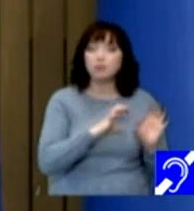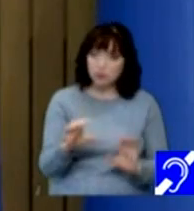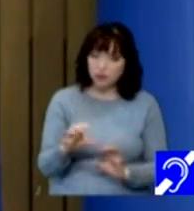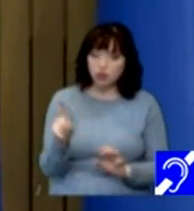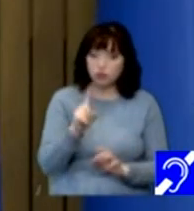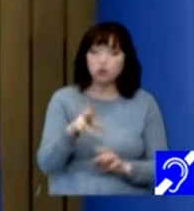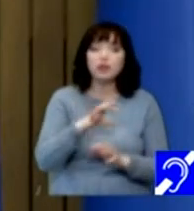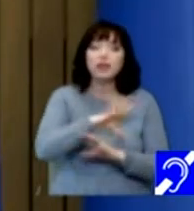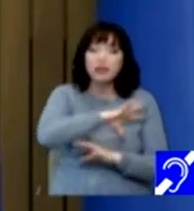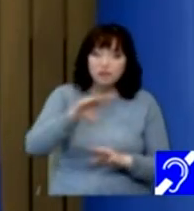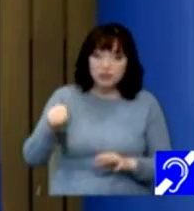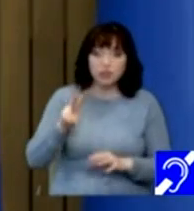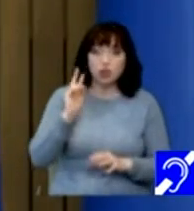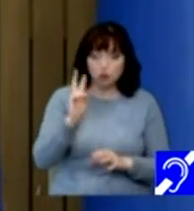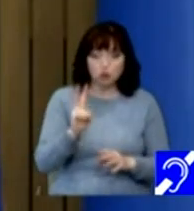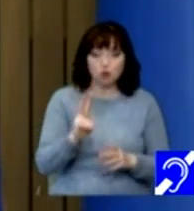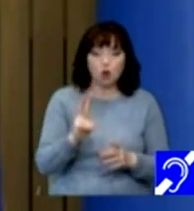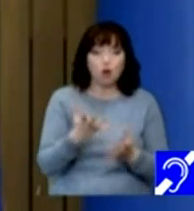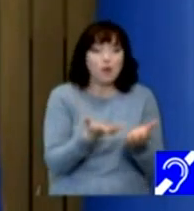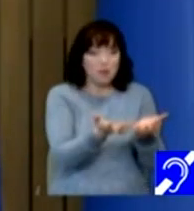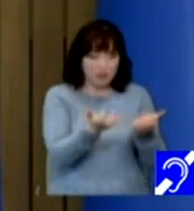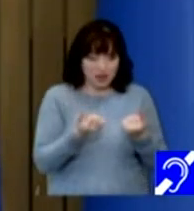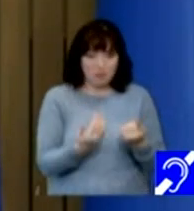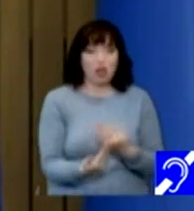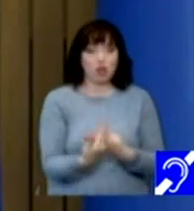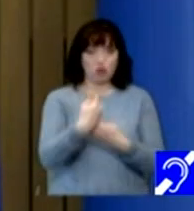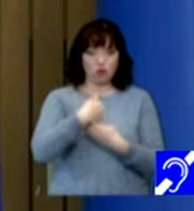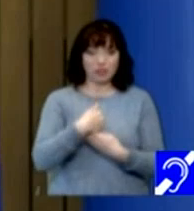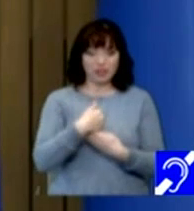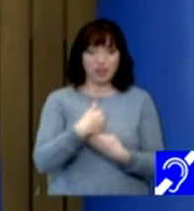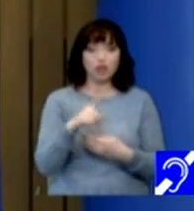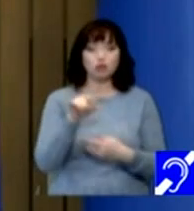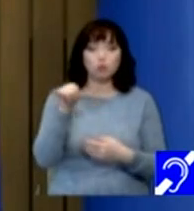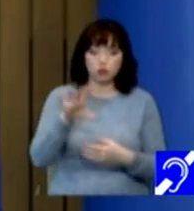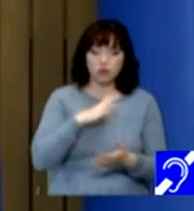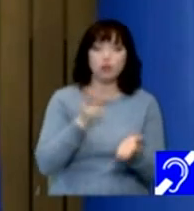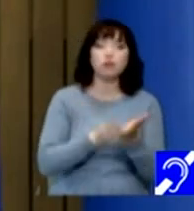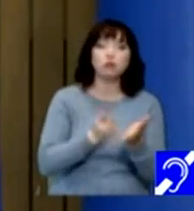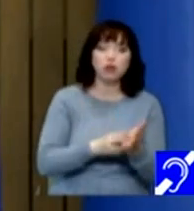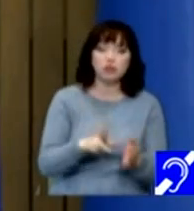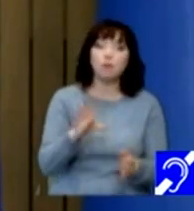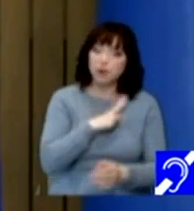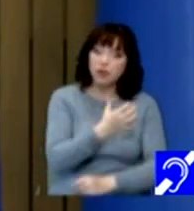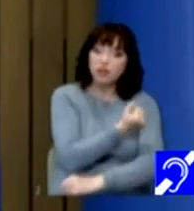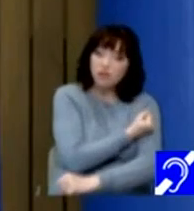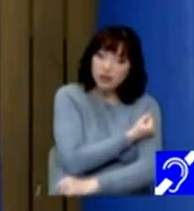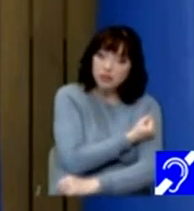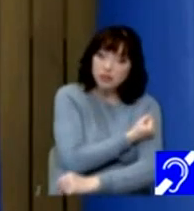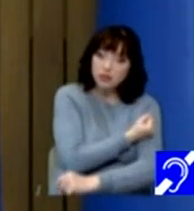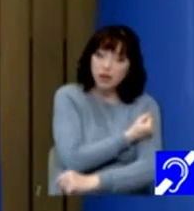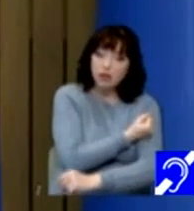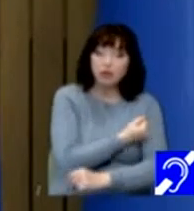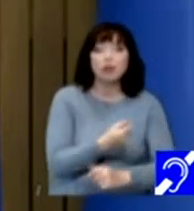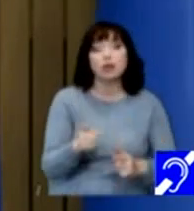care primesc musafirii în Târgul de Crăciun să aibă dovada vaccinării, nu și